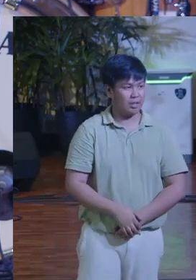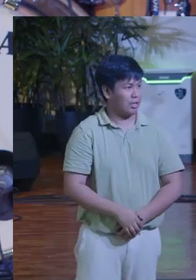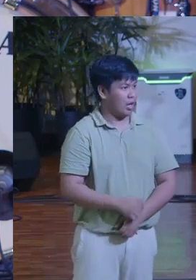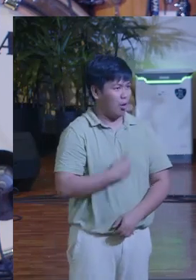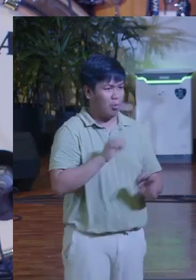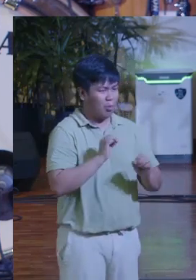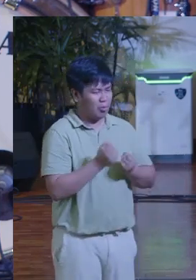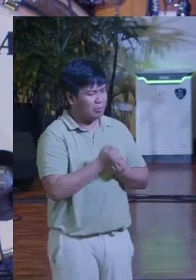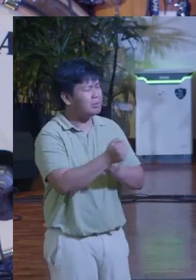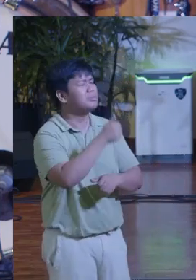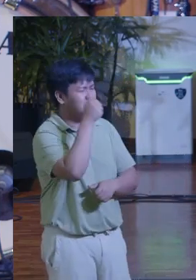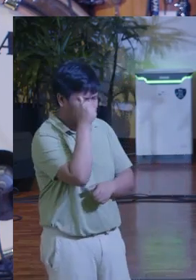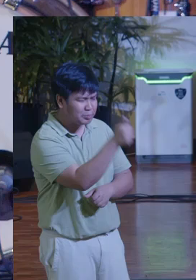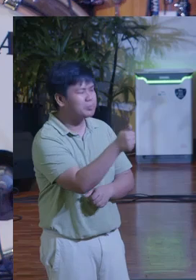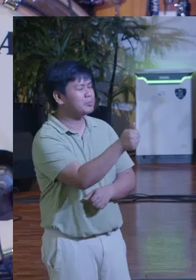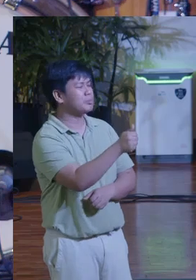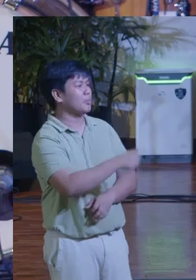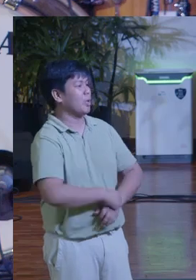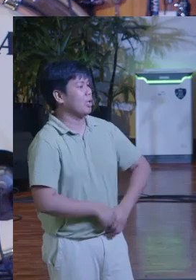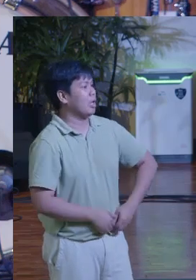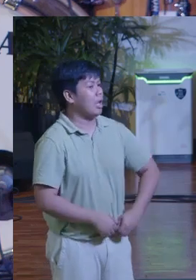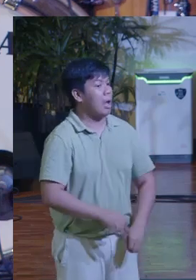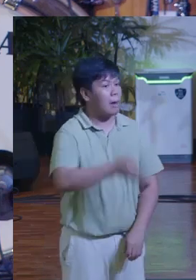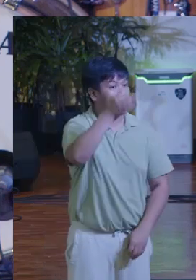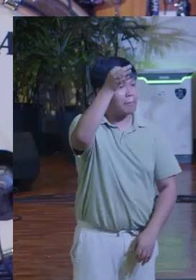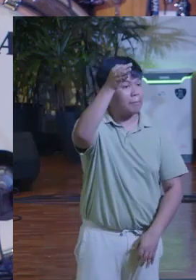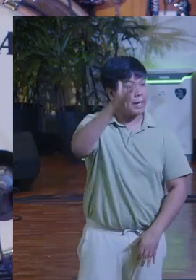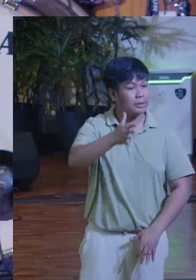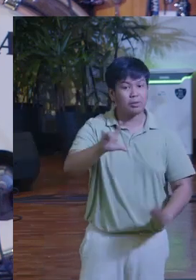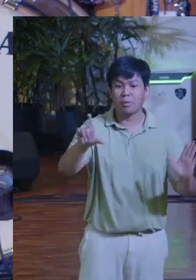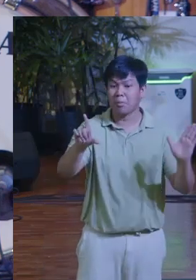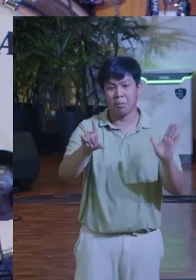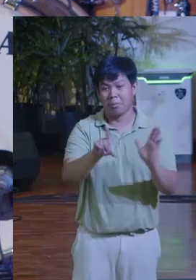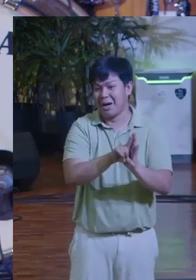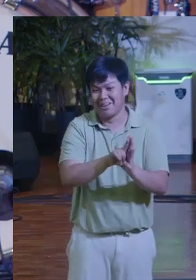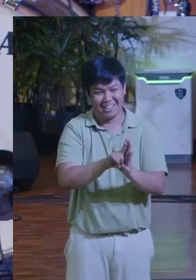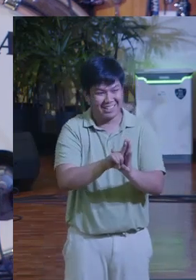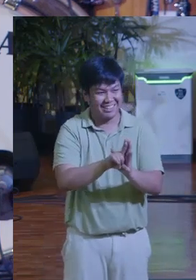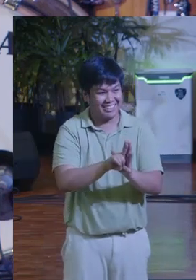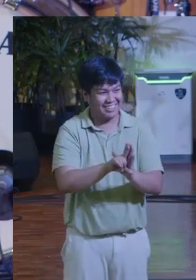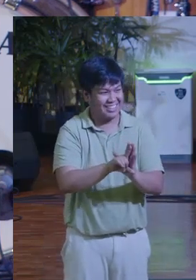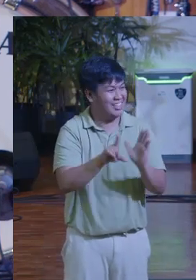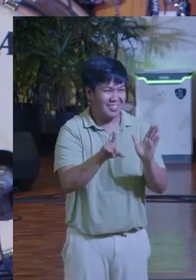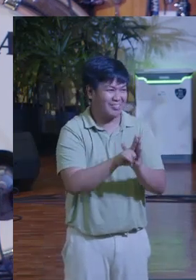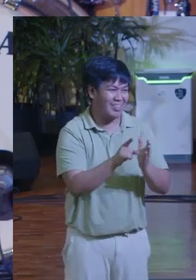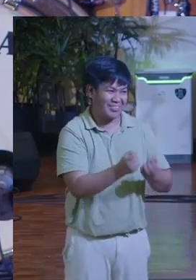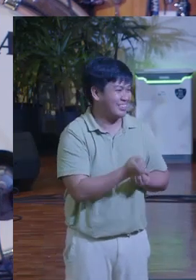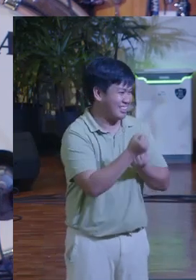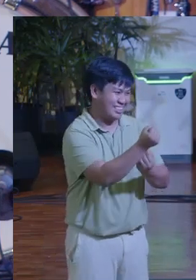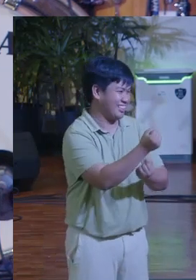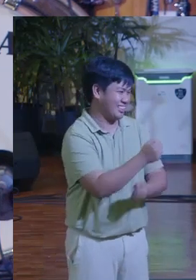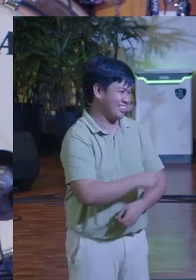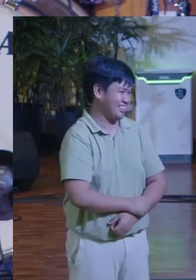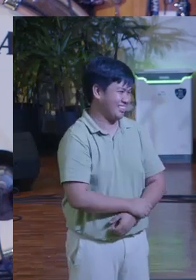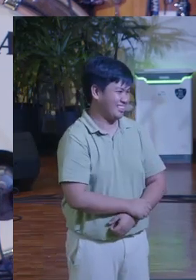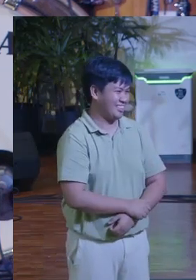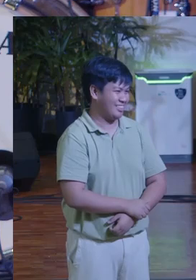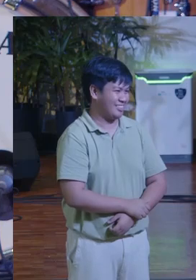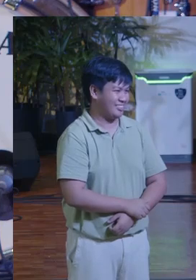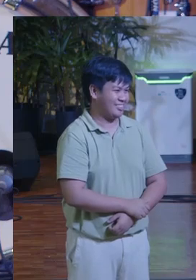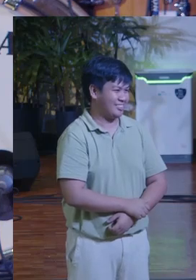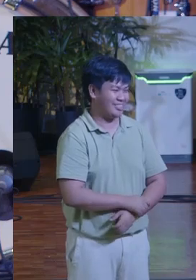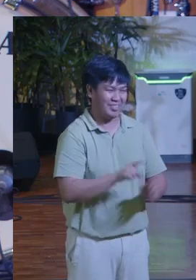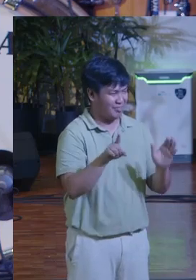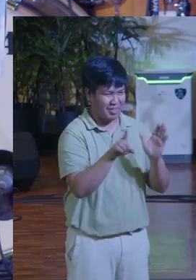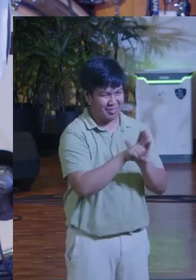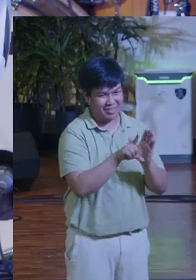po angkop na ang mga pastor ay nagbibigay ng mga rekomendasyong ganun. Alam nyo